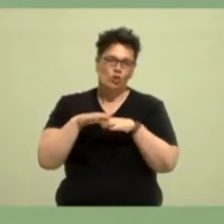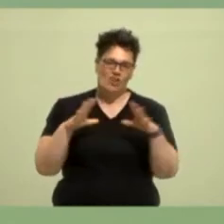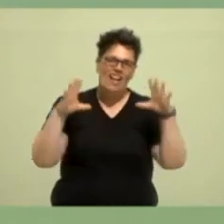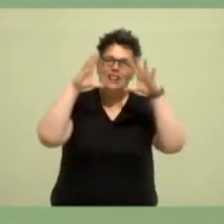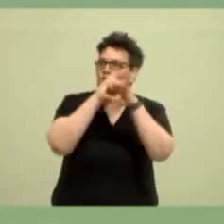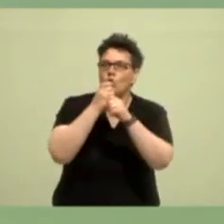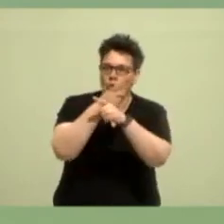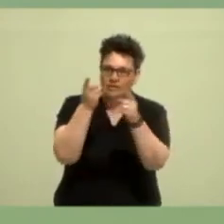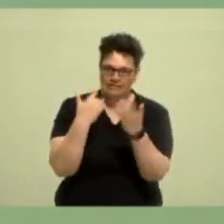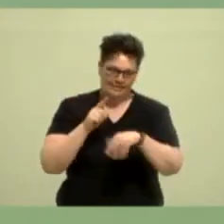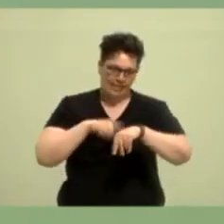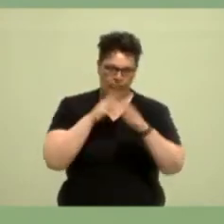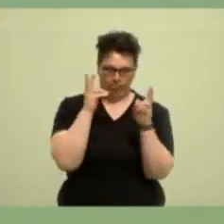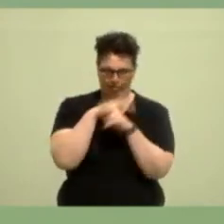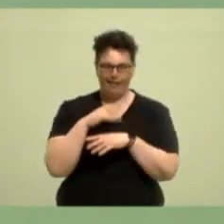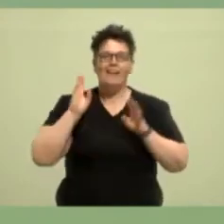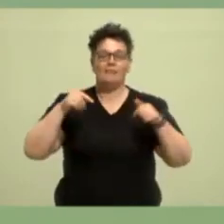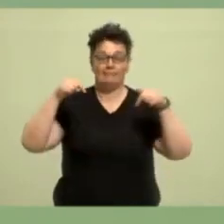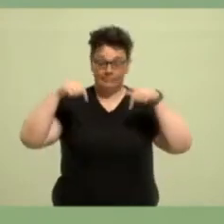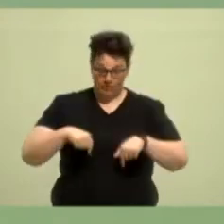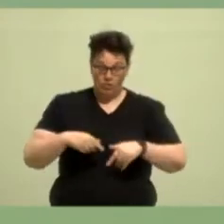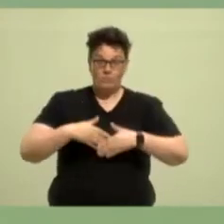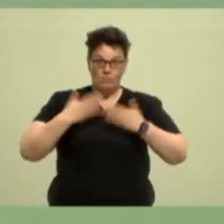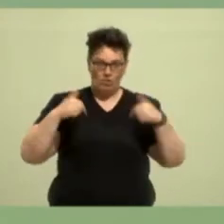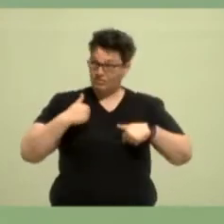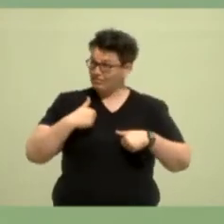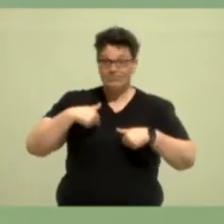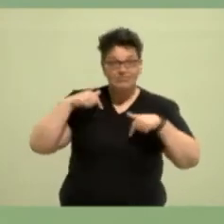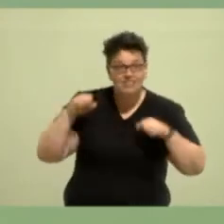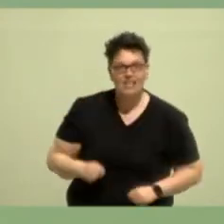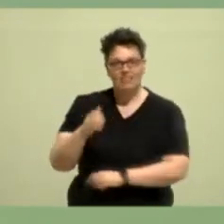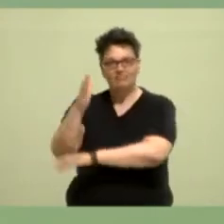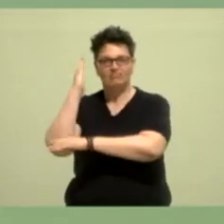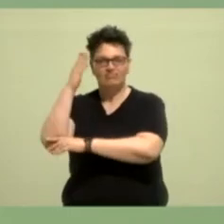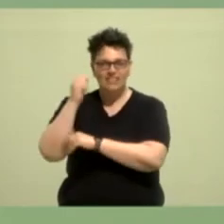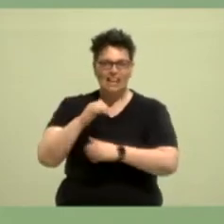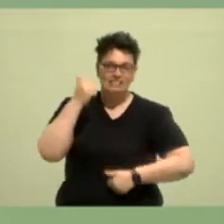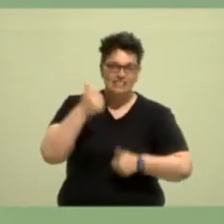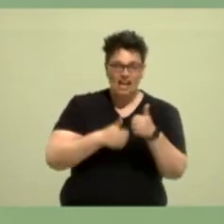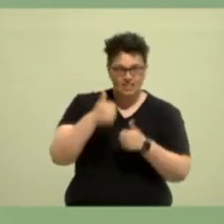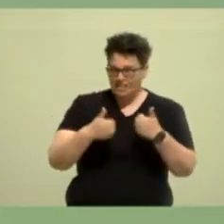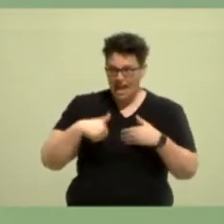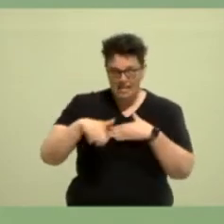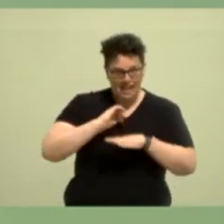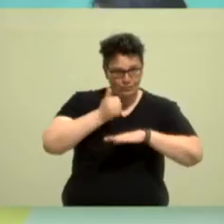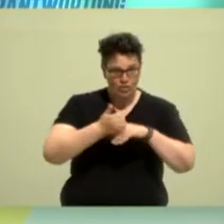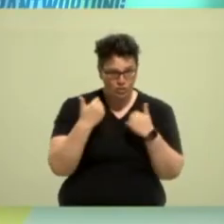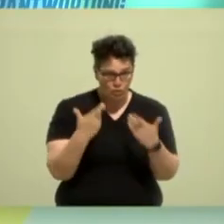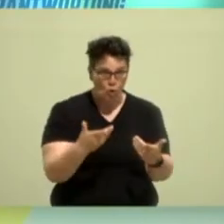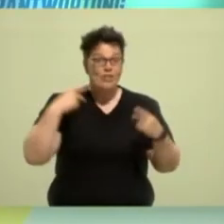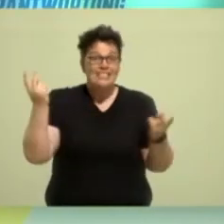ich heute Morgen hier stehe und als eure Landesvorsitzende kandidieren kann. Danke.